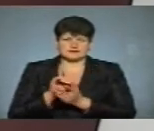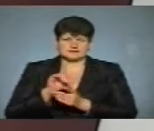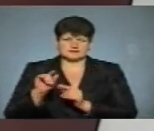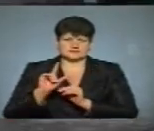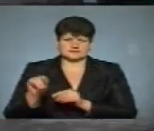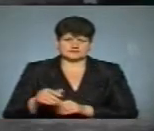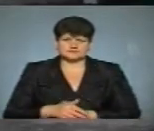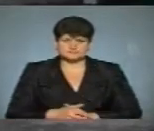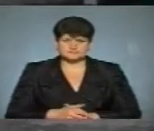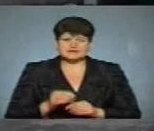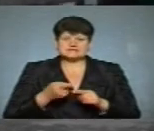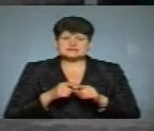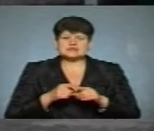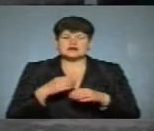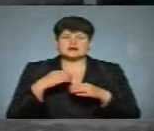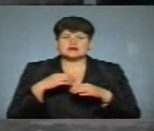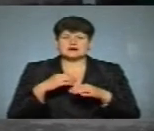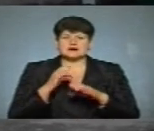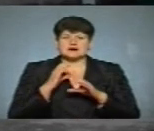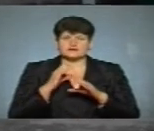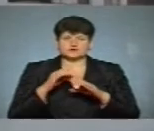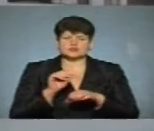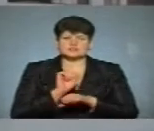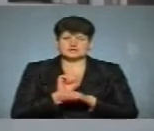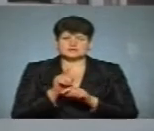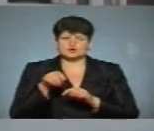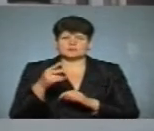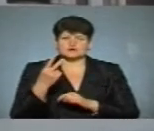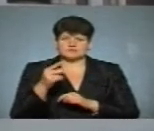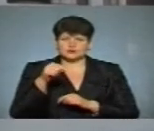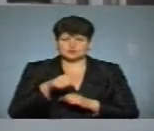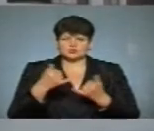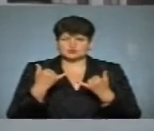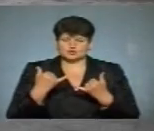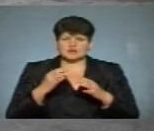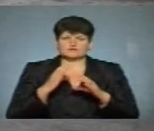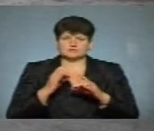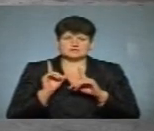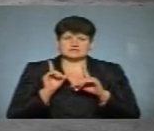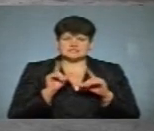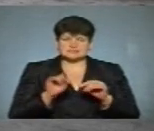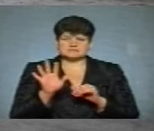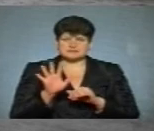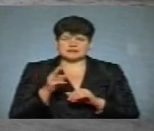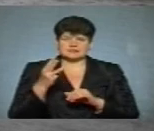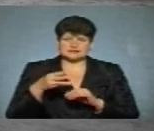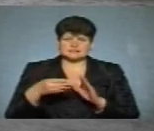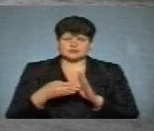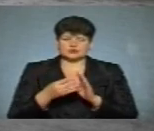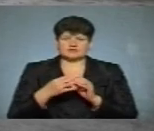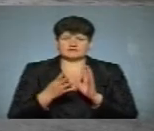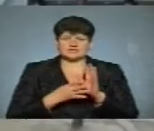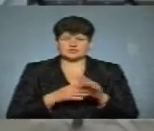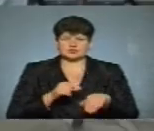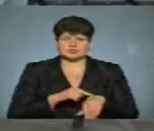розповість. Це автостанція номер 2, що по вулиці Білогірській. Тут сьогодні автобуси їздять з 5:30 до 19:00